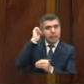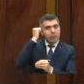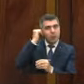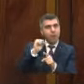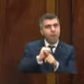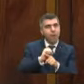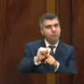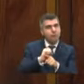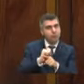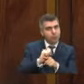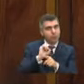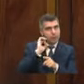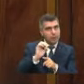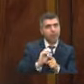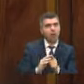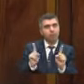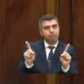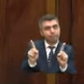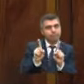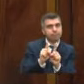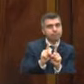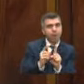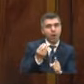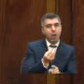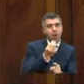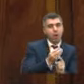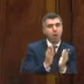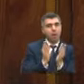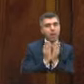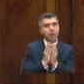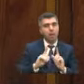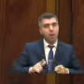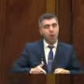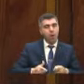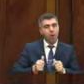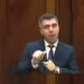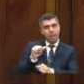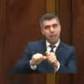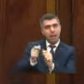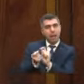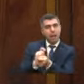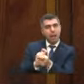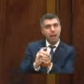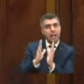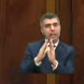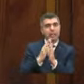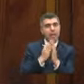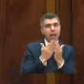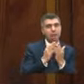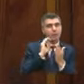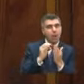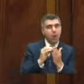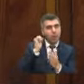البشرية، تحسين بنية الاستقبال في هذا القطاع، وتطوير المناهج والبرامج التربوية فيه، وتحسين ملائمة